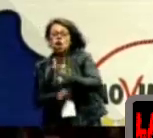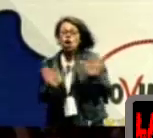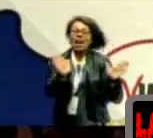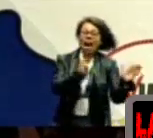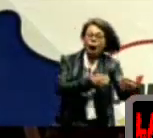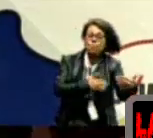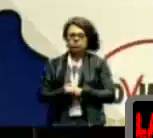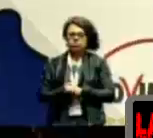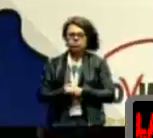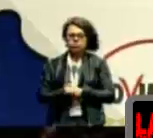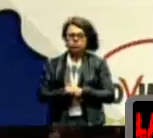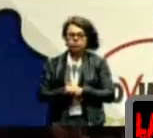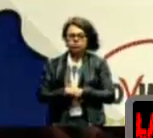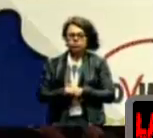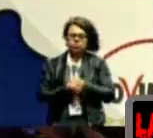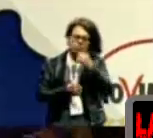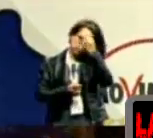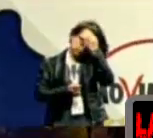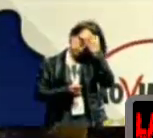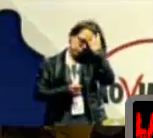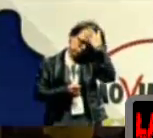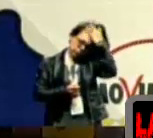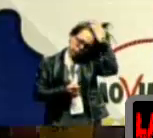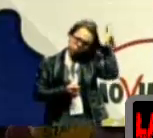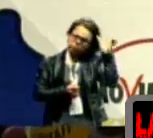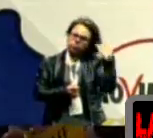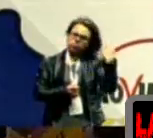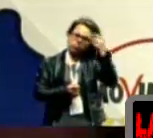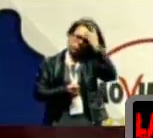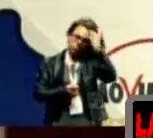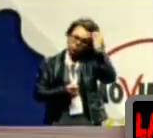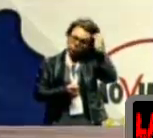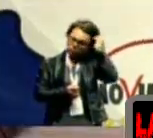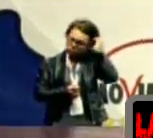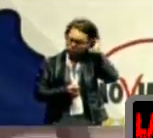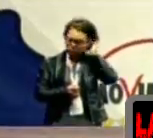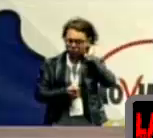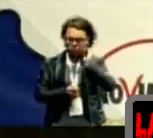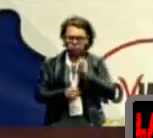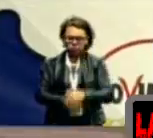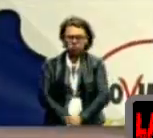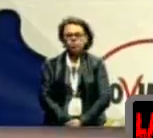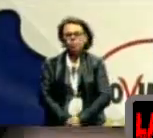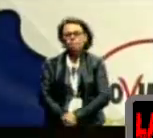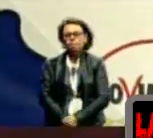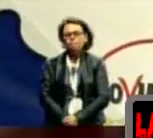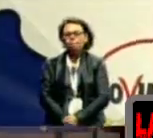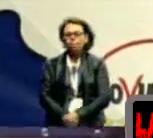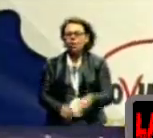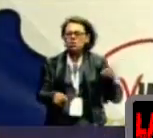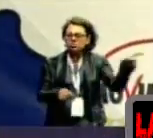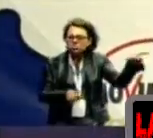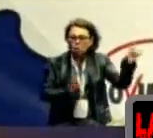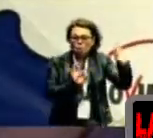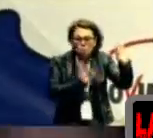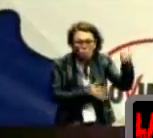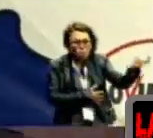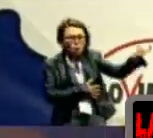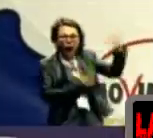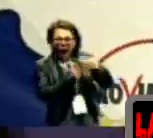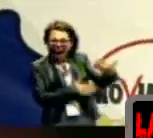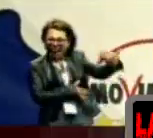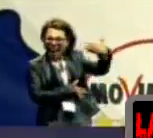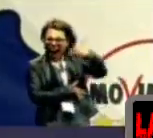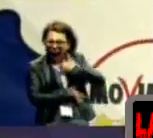Crimi e Roberta Lombardi Qui c'è la claque Cioè sei venuto a casa mia portandoti la claques